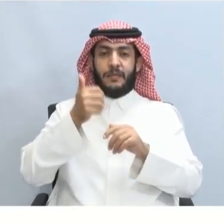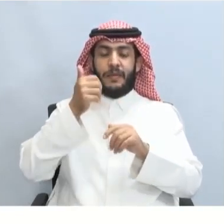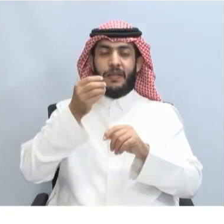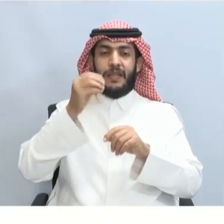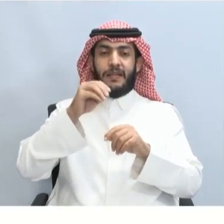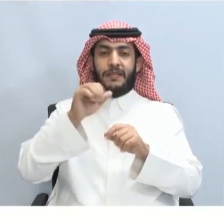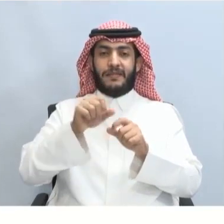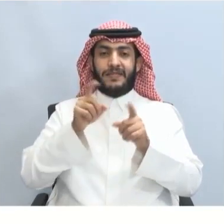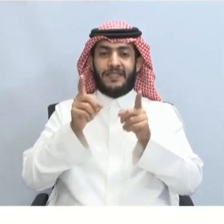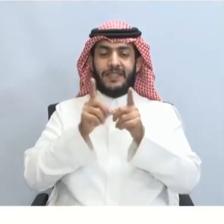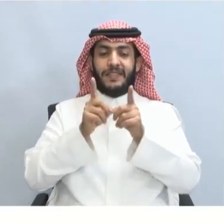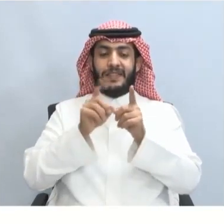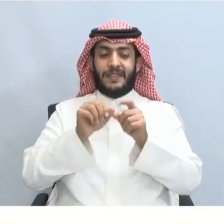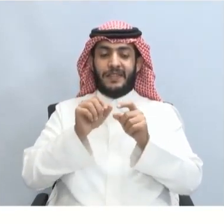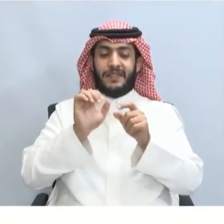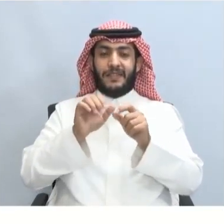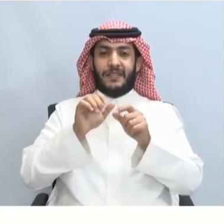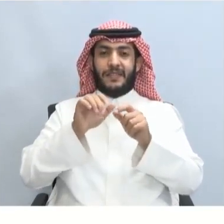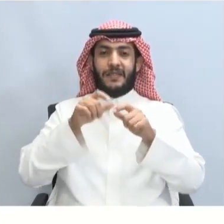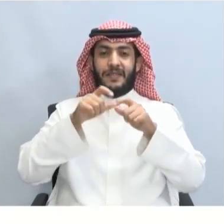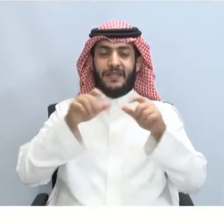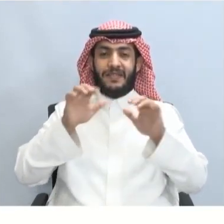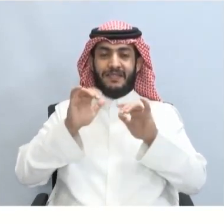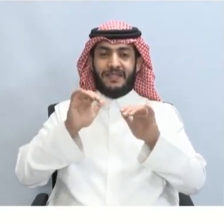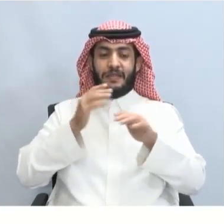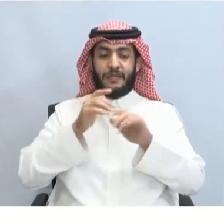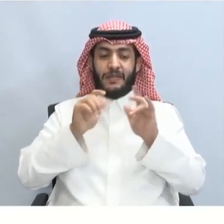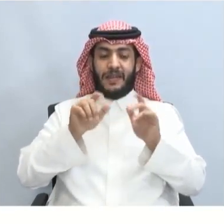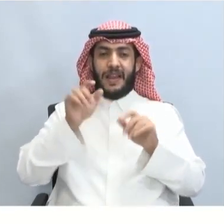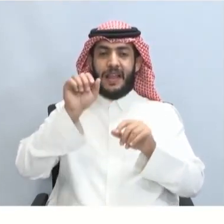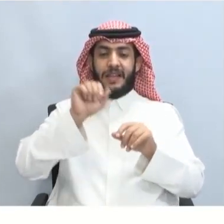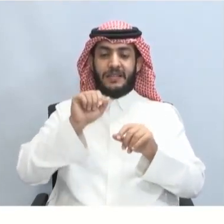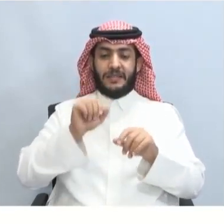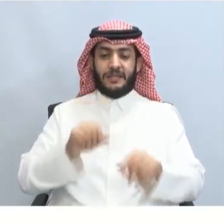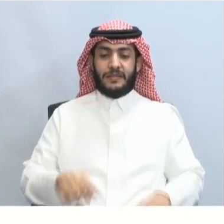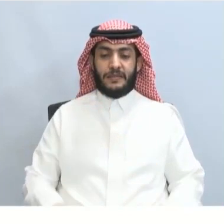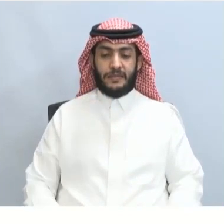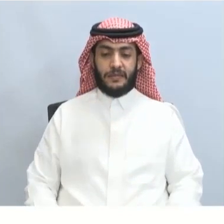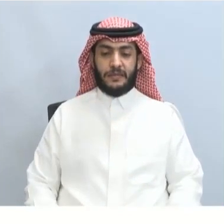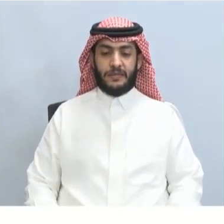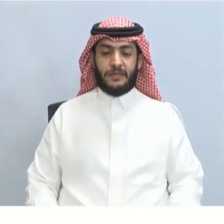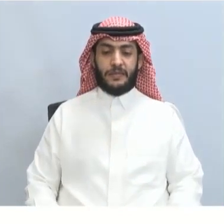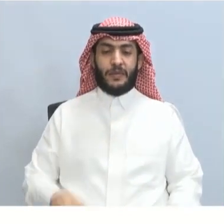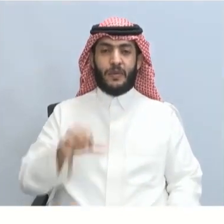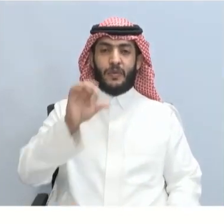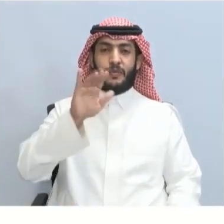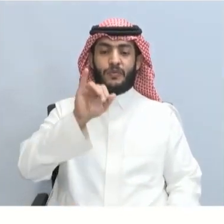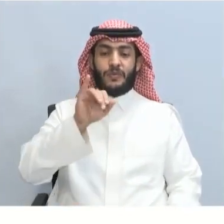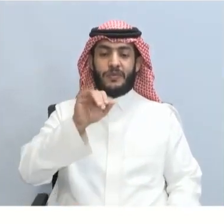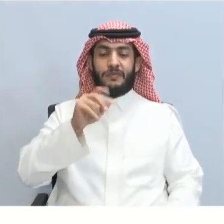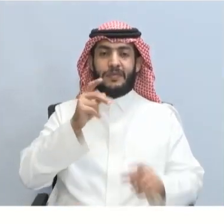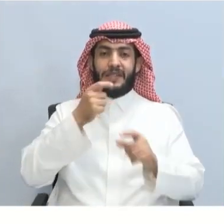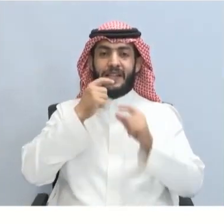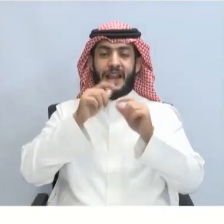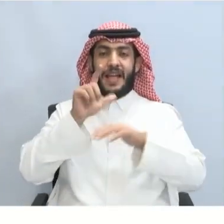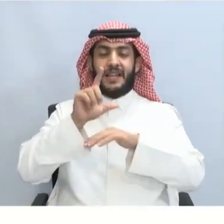ايضا استخدام اختصار لوحه المفاتيح كترول اس وسوم اش تي ام ال